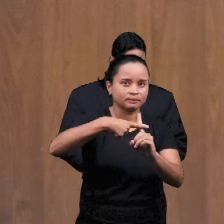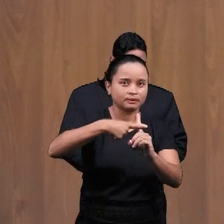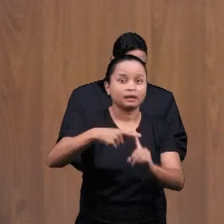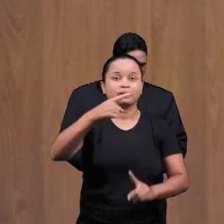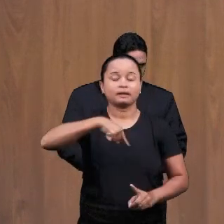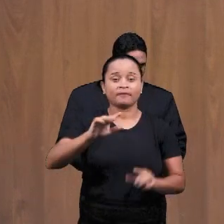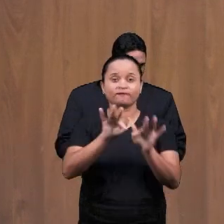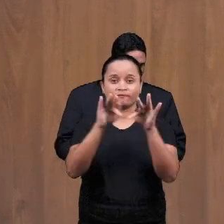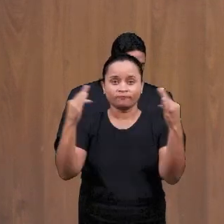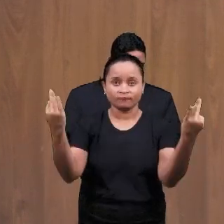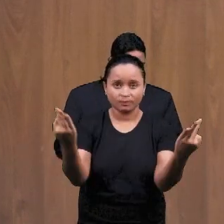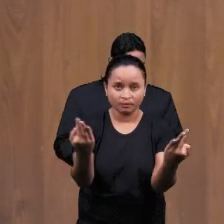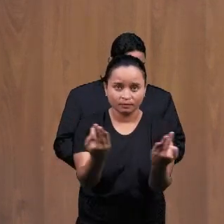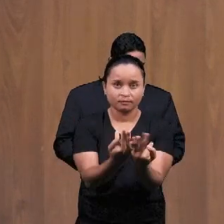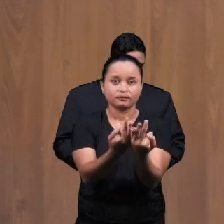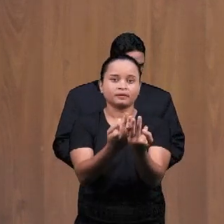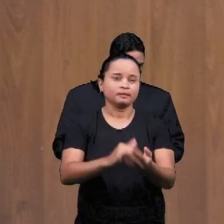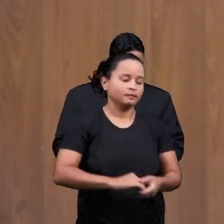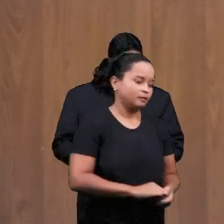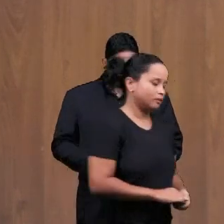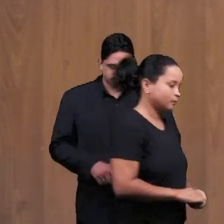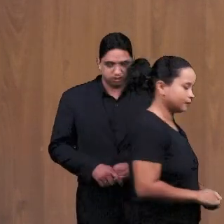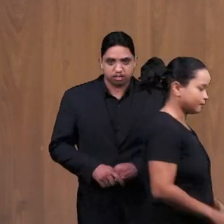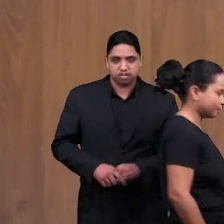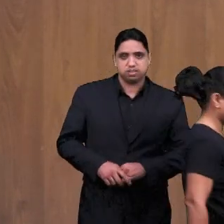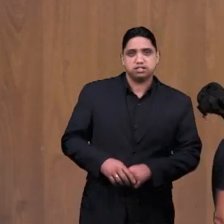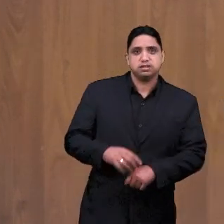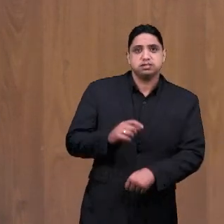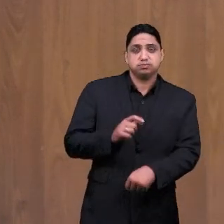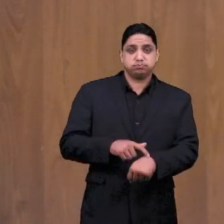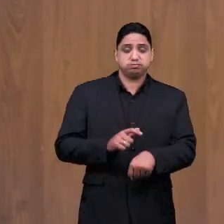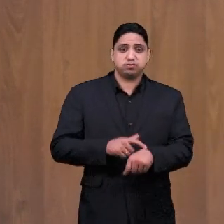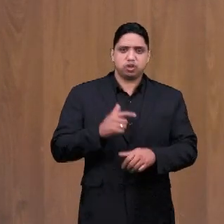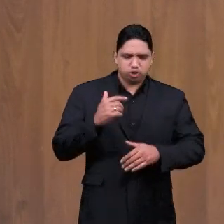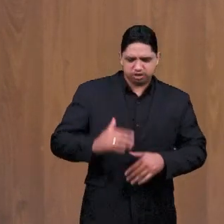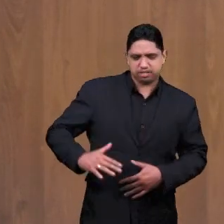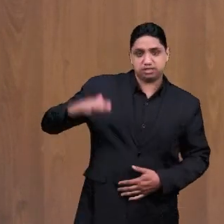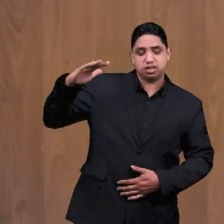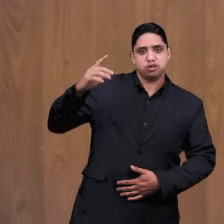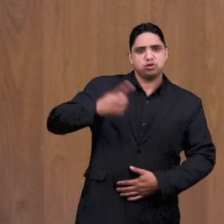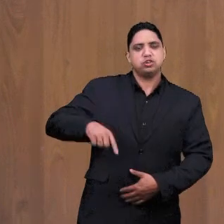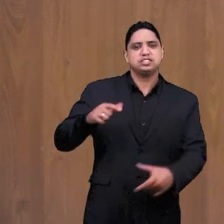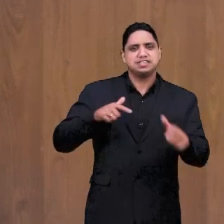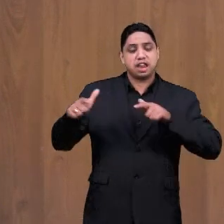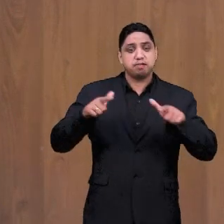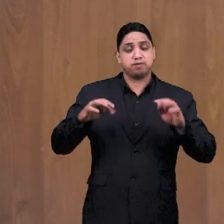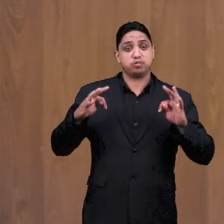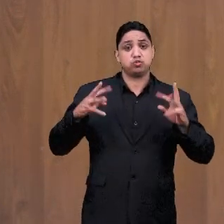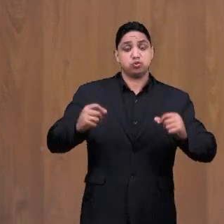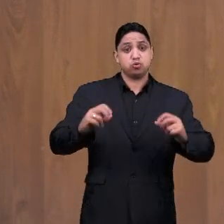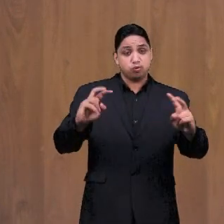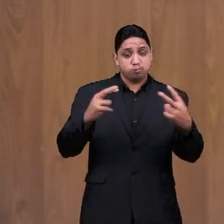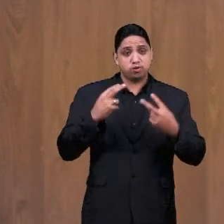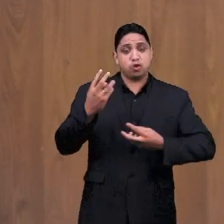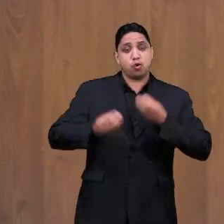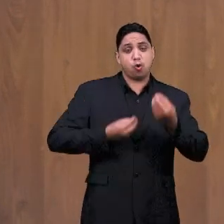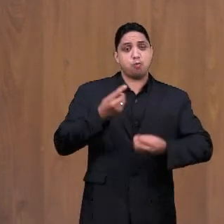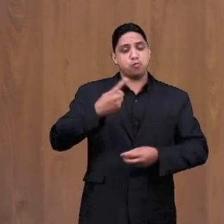nous grandissons dans notre travail, tous vont voir dans notre manière de parler,